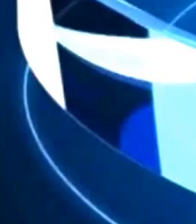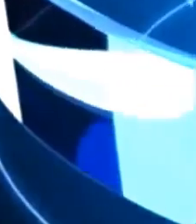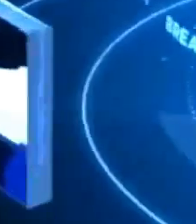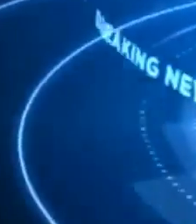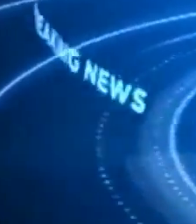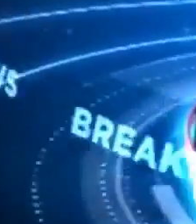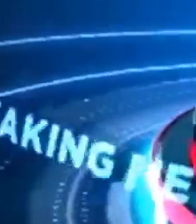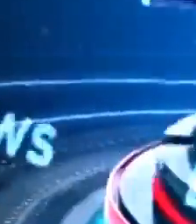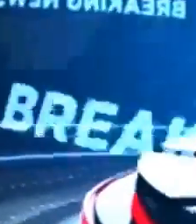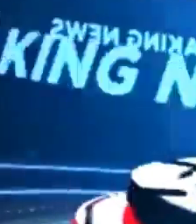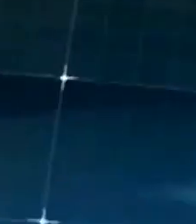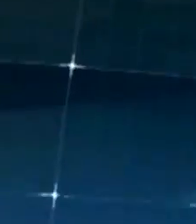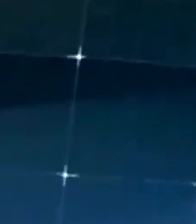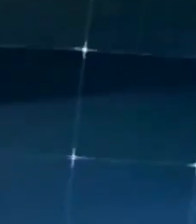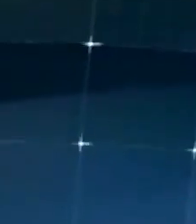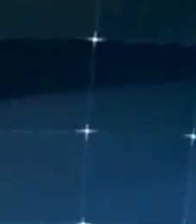hai